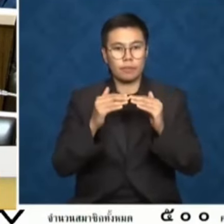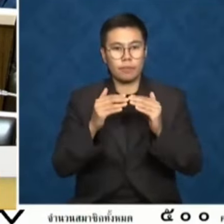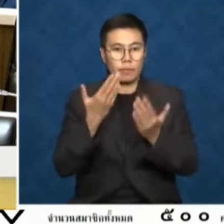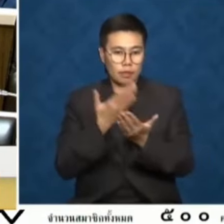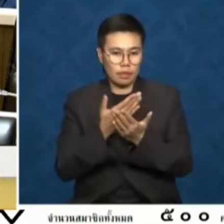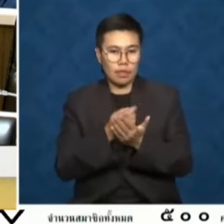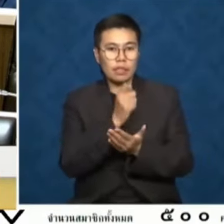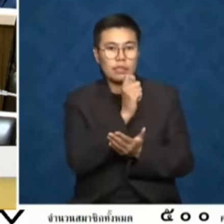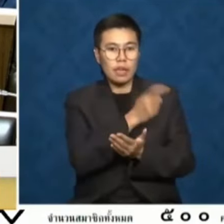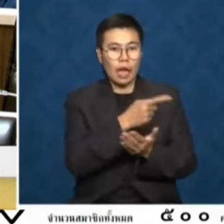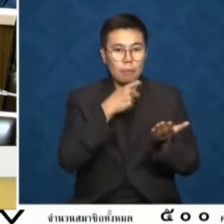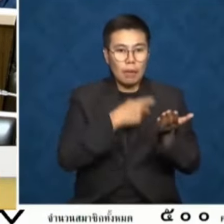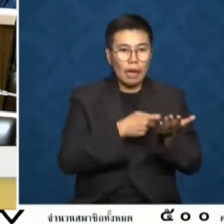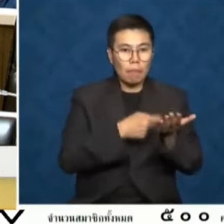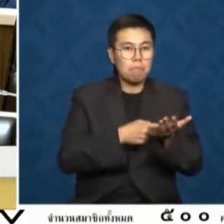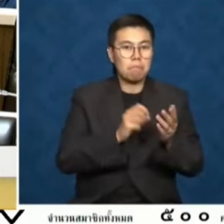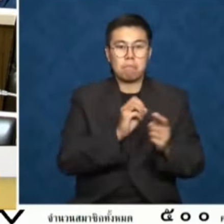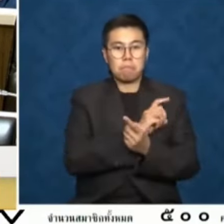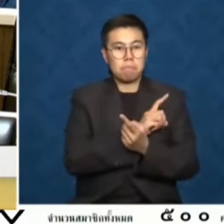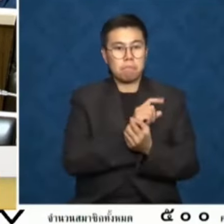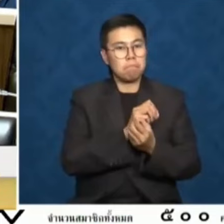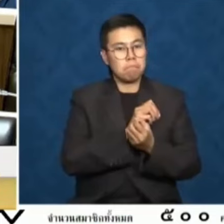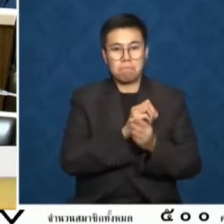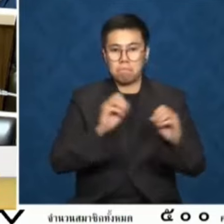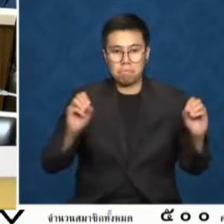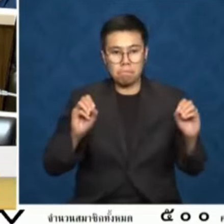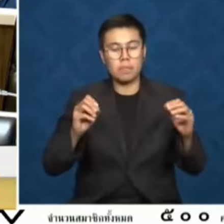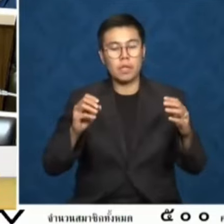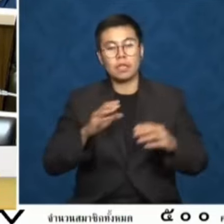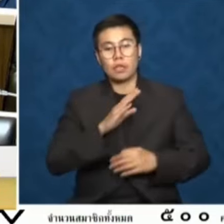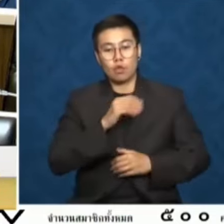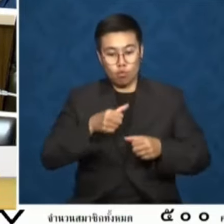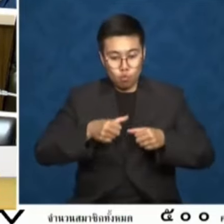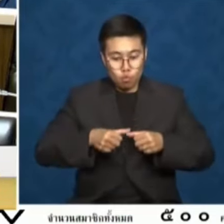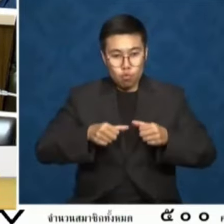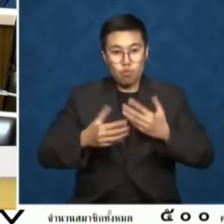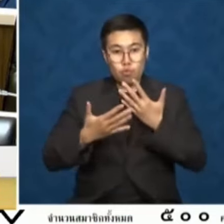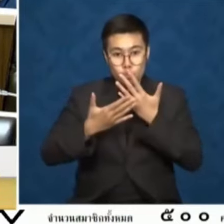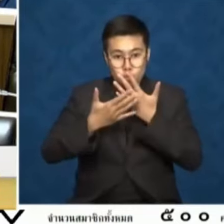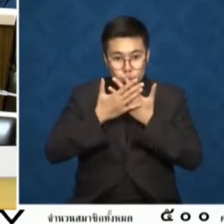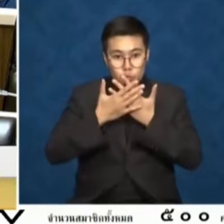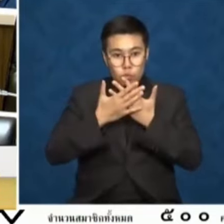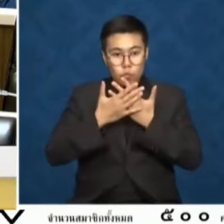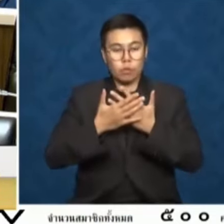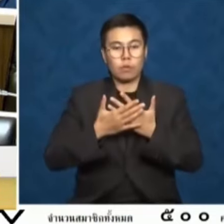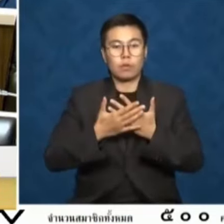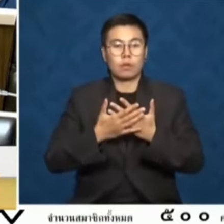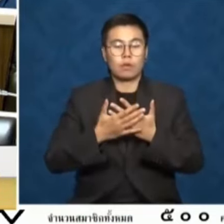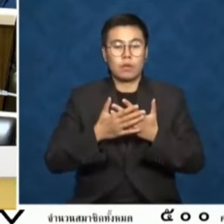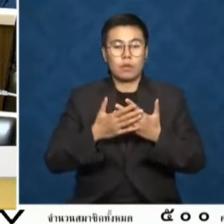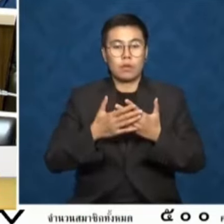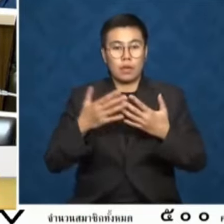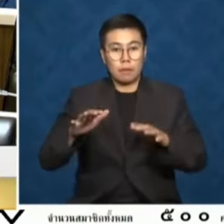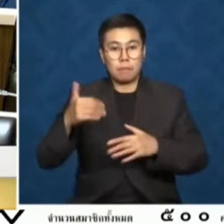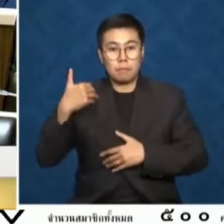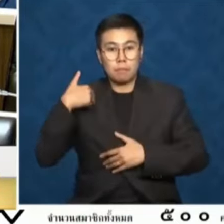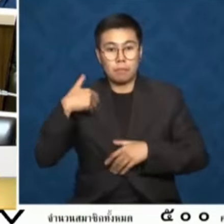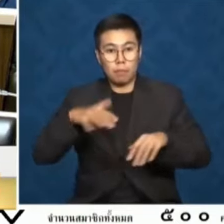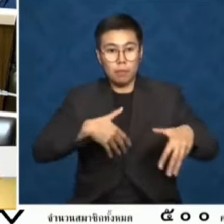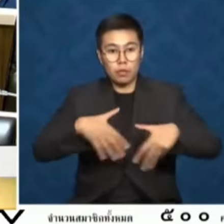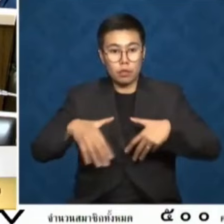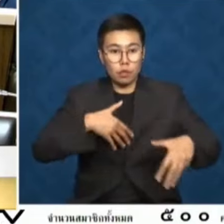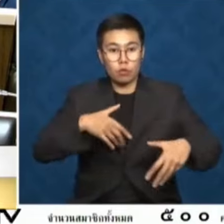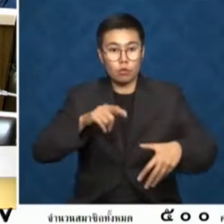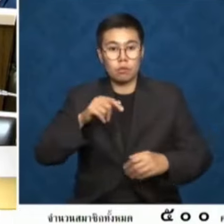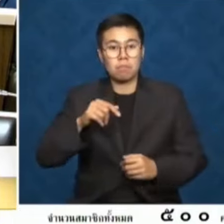หมือนอย่างคุณนะครับเขายังไม่ประกันยังอยู่ในคุกก็มีนะและยังมีพี่น้องประชาชนหลายคนต้